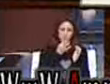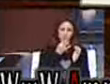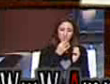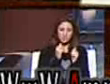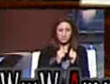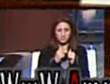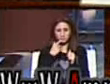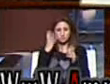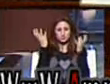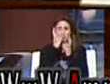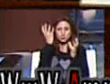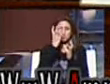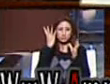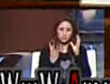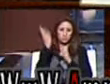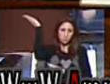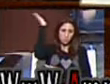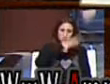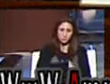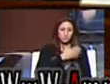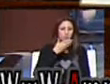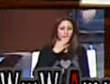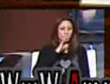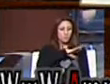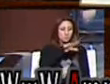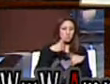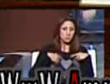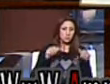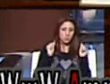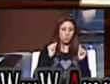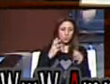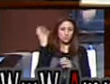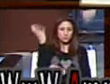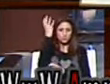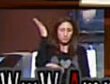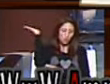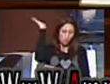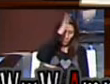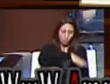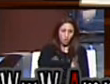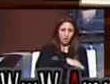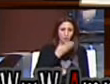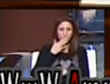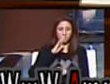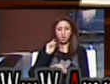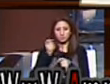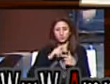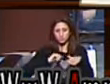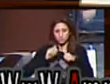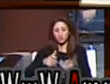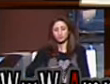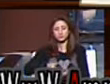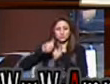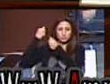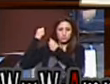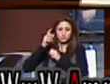نخله وقعت، والحمد لله ما حصلتش خسائر في الارواح، وقوات الدفاع المدني على الفور قامت بانتشالها. لكن الحقيقه المشكله